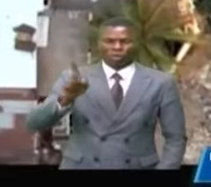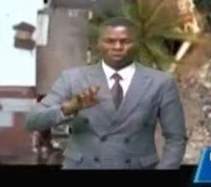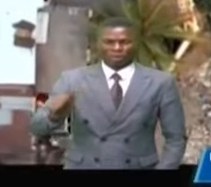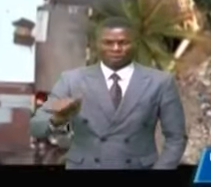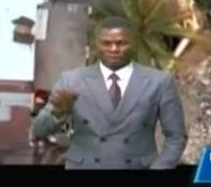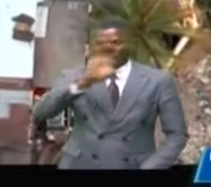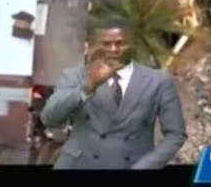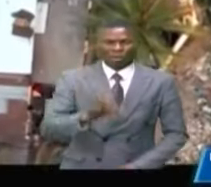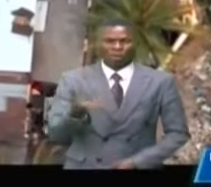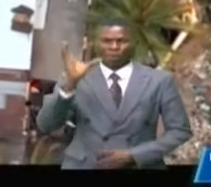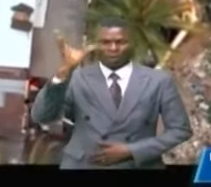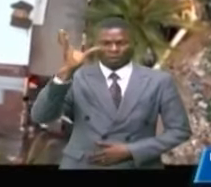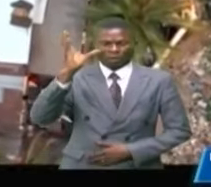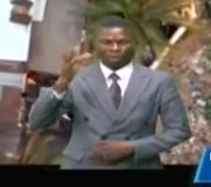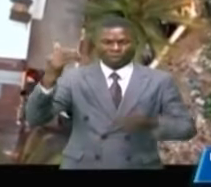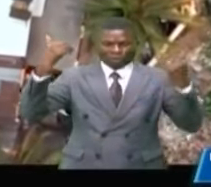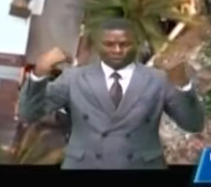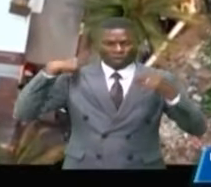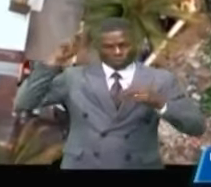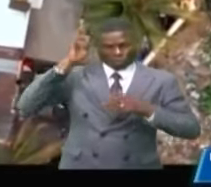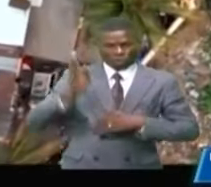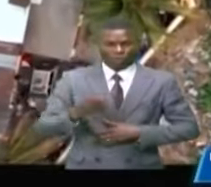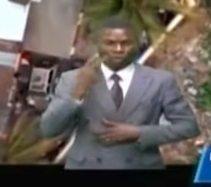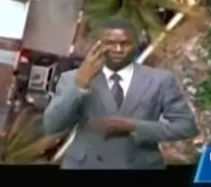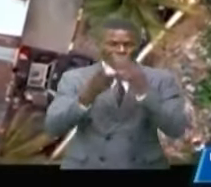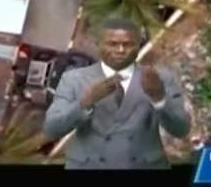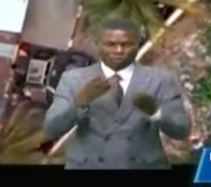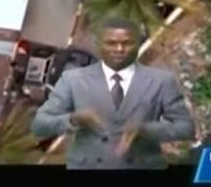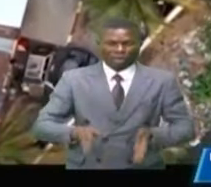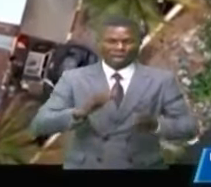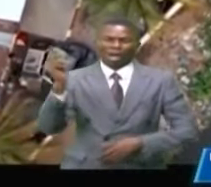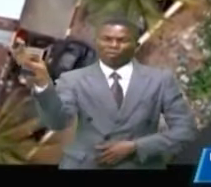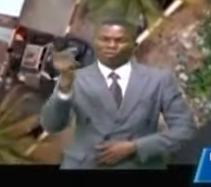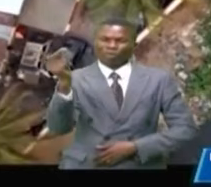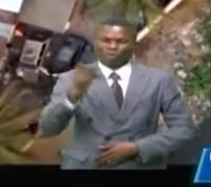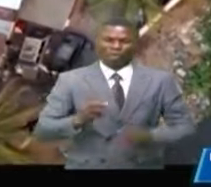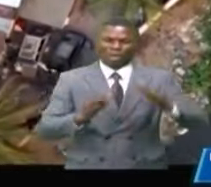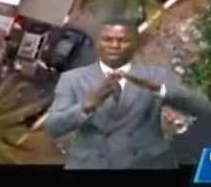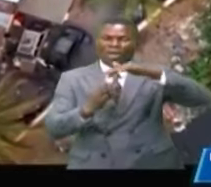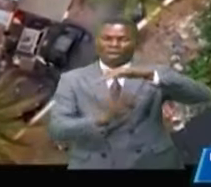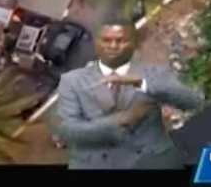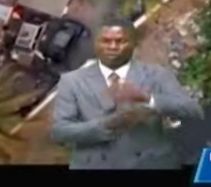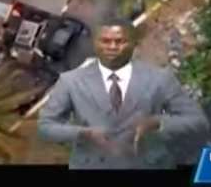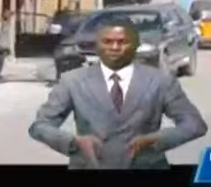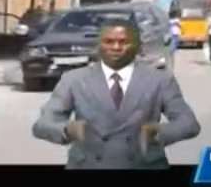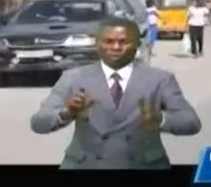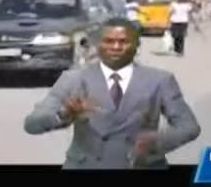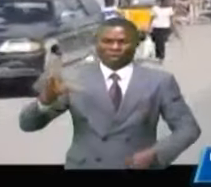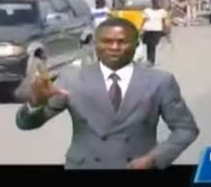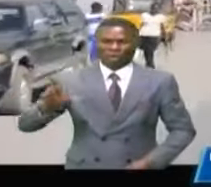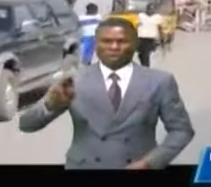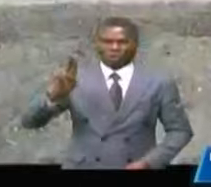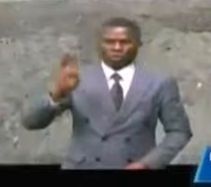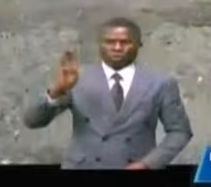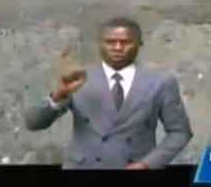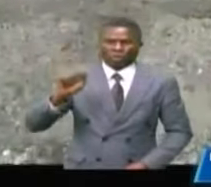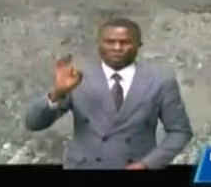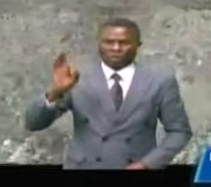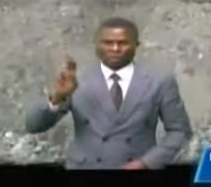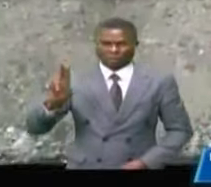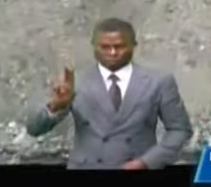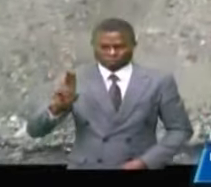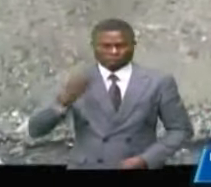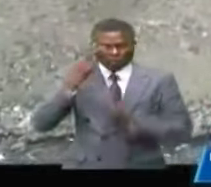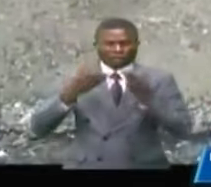L'autorité urbaine s'est rendue de l'autre côté de l'avenue Kikwit sur les ponts jetés sur la rivière Lubefu. Enfin, il a clôturé